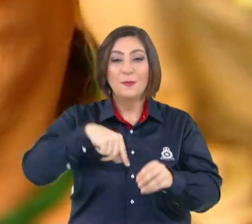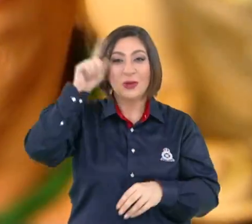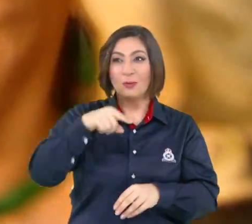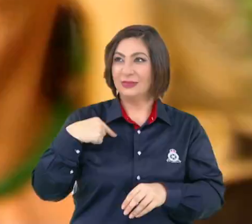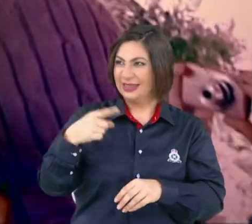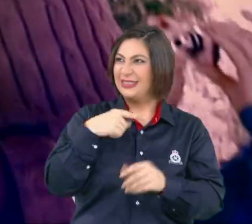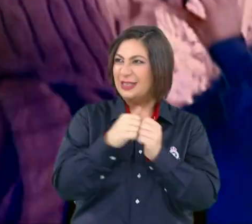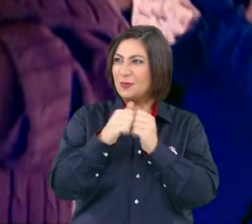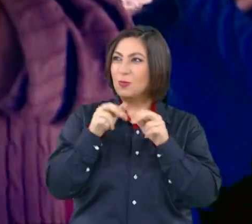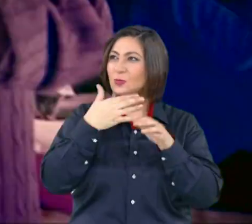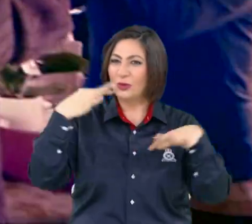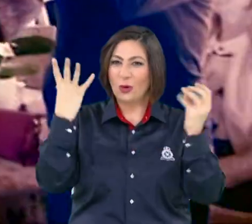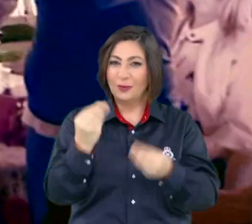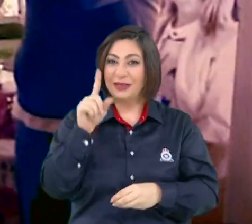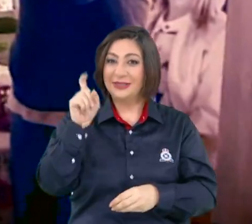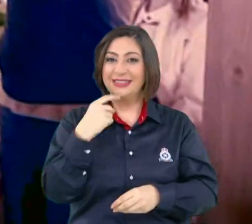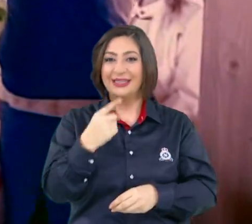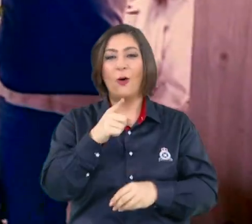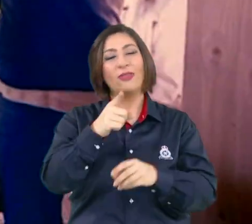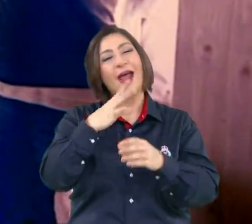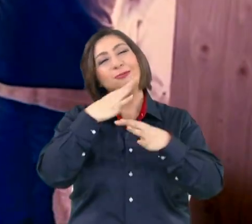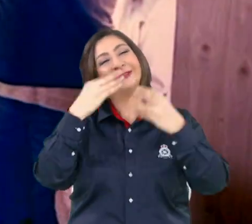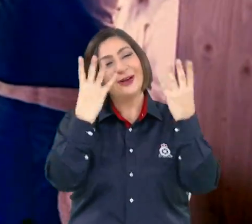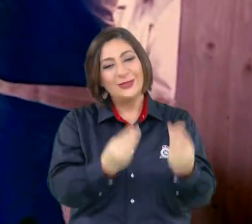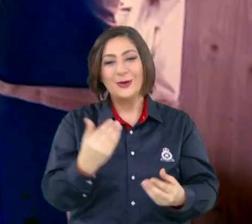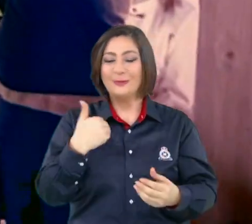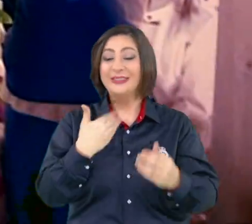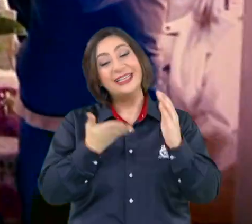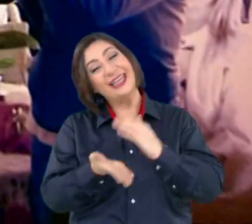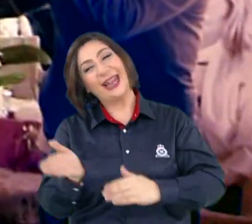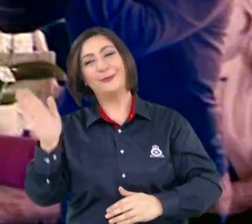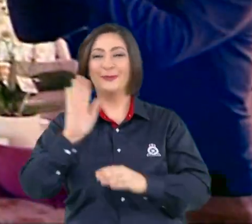de böyle mutlu olabilir miyiz dedi. Onlar erdi muradına, biz çıkalım kelebetine.